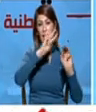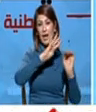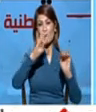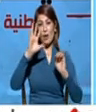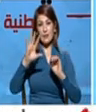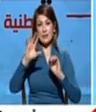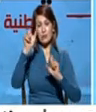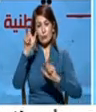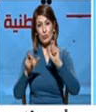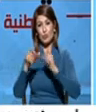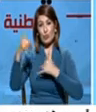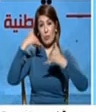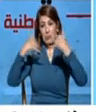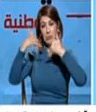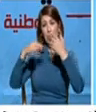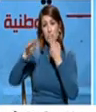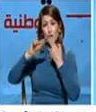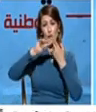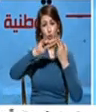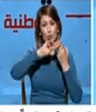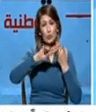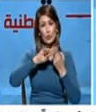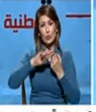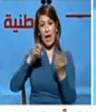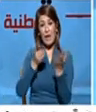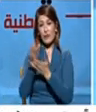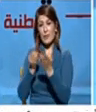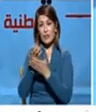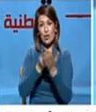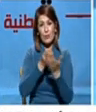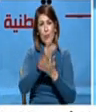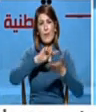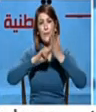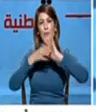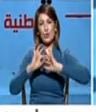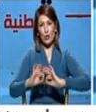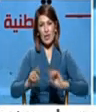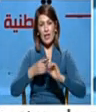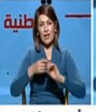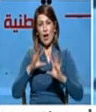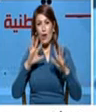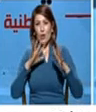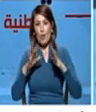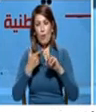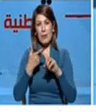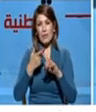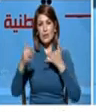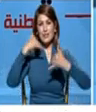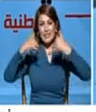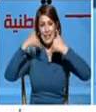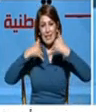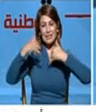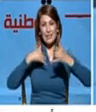لهم ما عليها المعلومه صحيحه ويعطيهم كيفيه الاتصال بالسيد معناها بالفضائيات